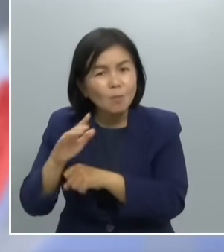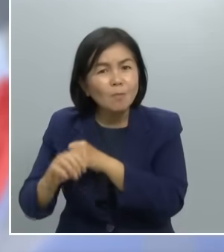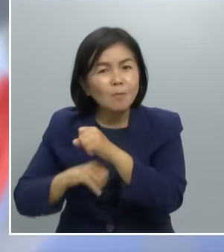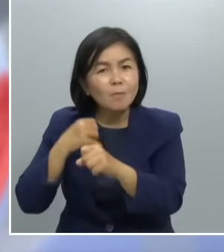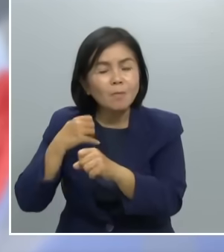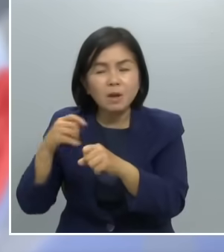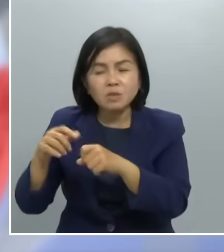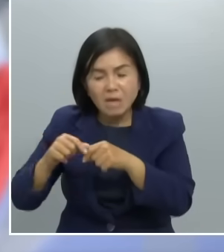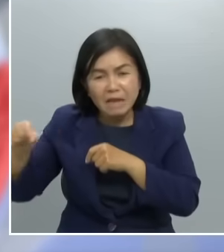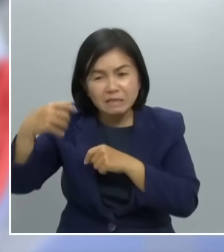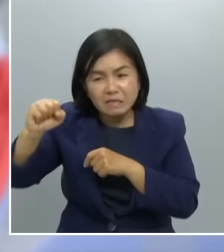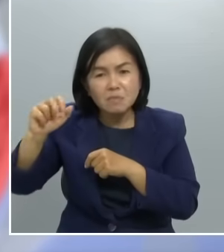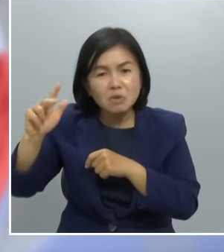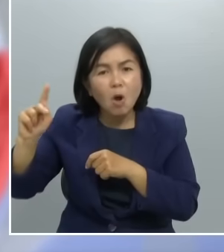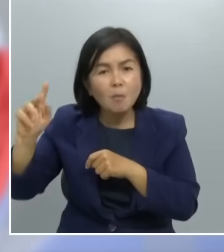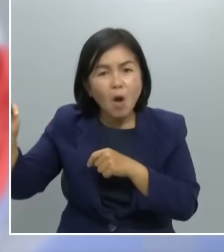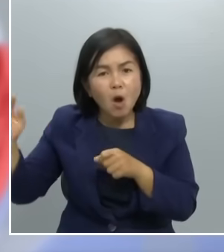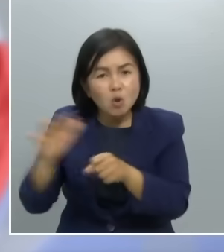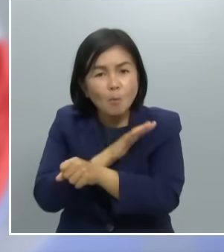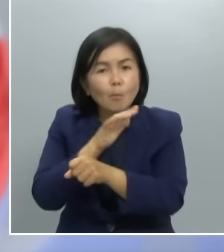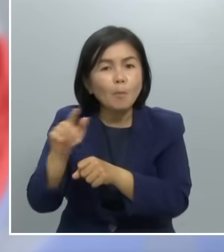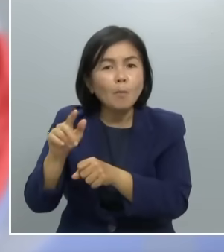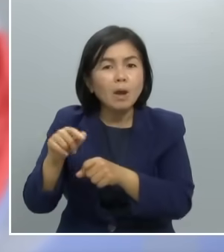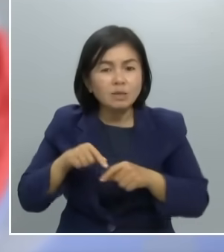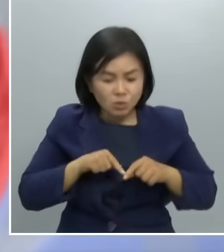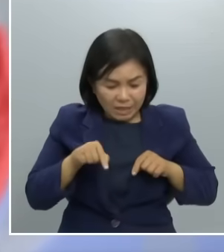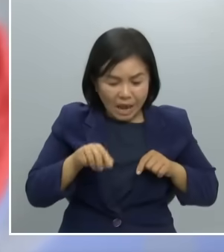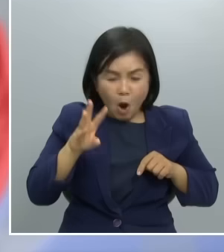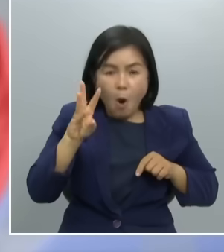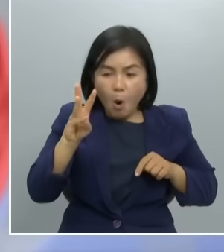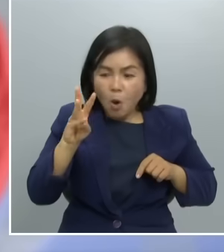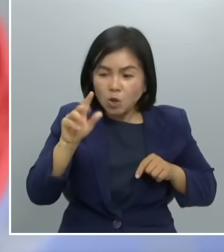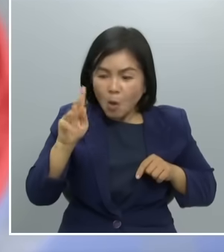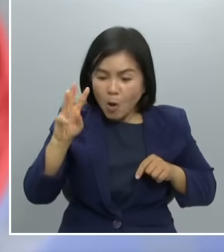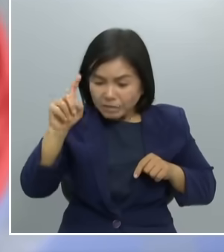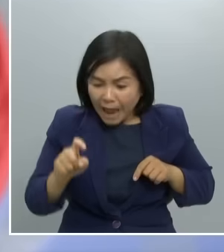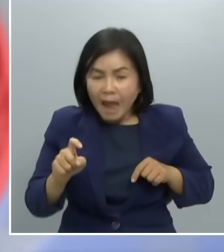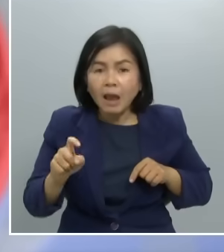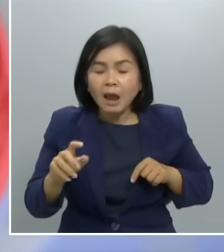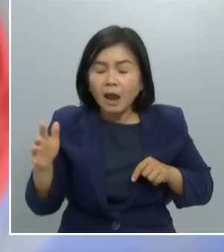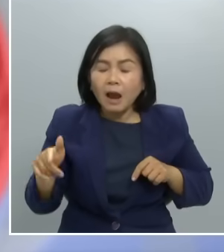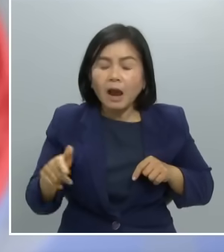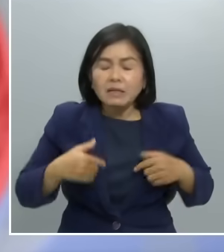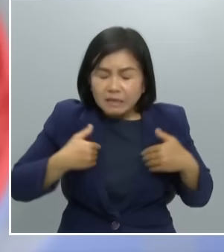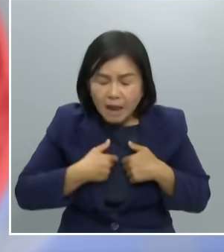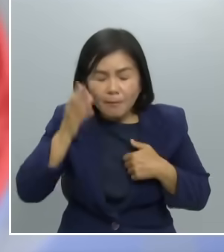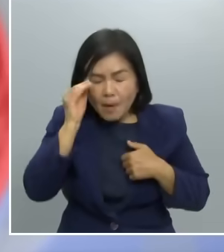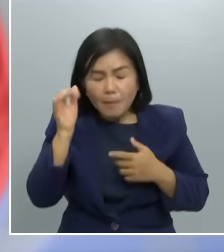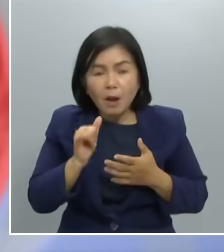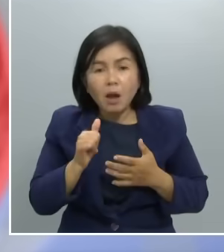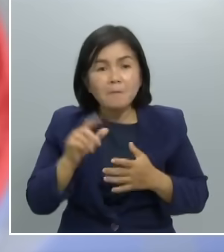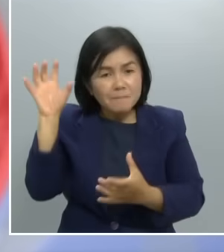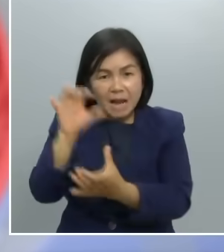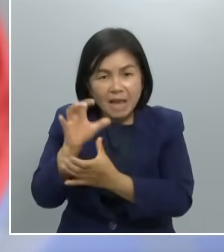โลแล้ววิ่งอีก4กิโลเนี่ยไม่ได้ใกล้ๆนะ แบบหิ้วปีกไปอะค่ะลากไป นะ4กิโล